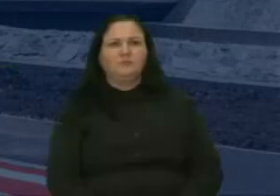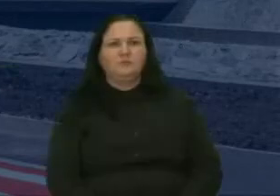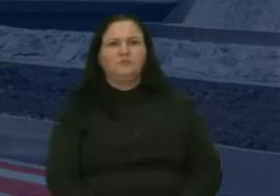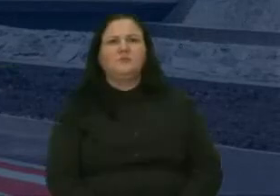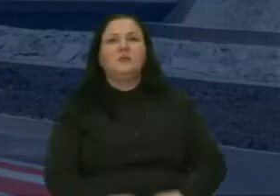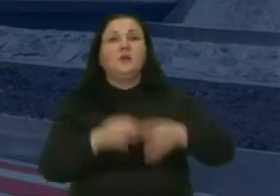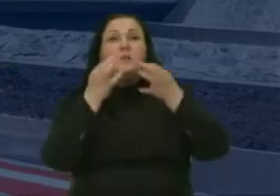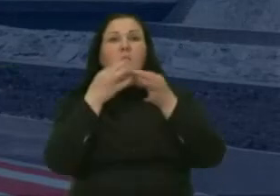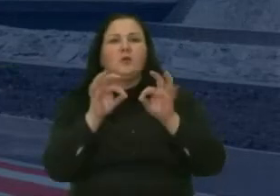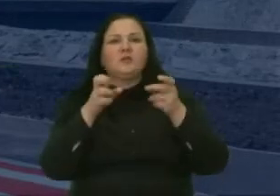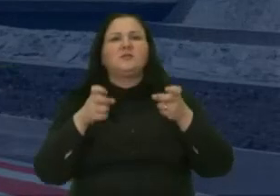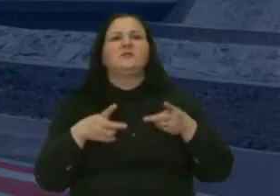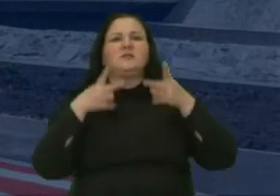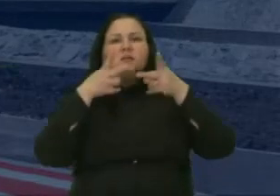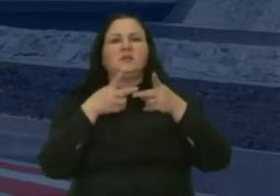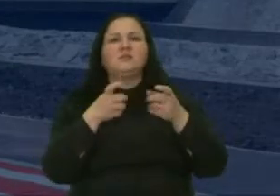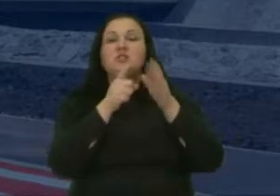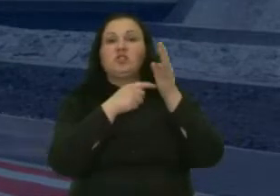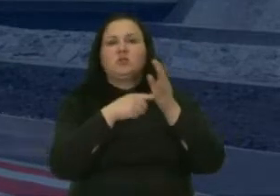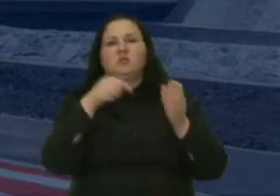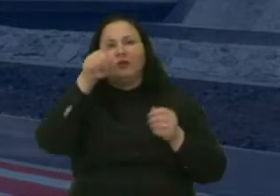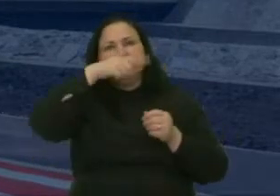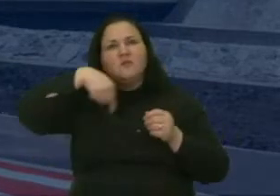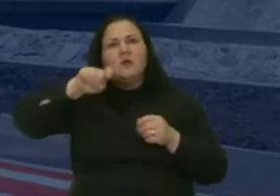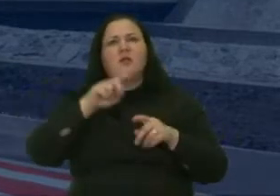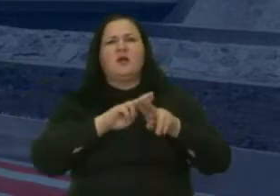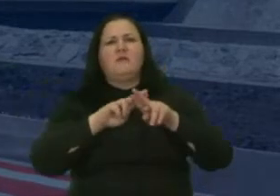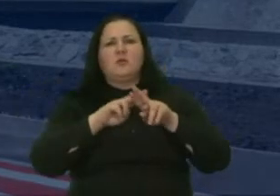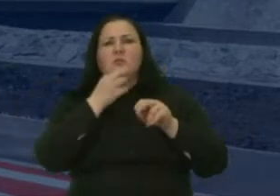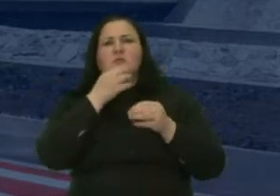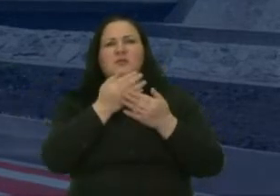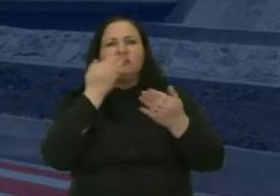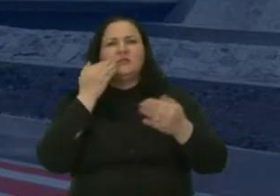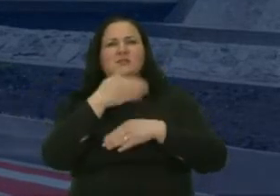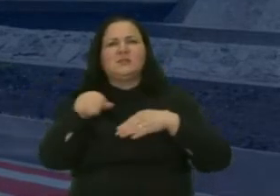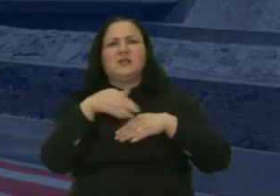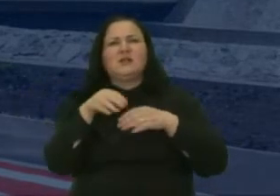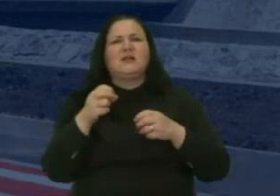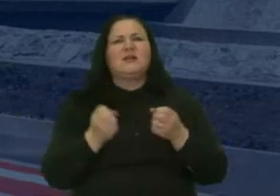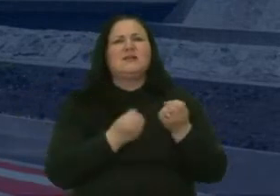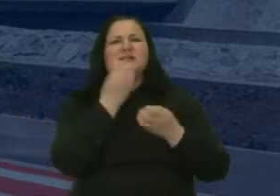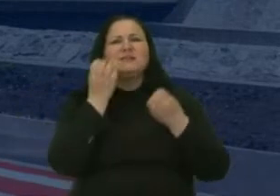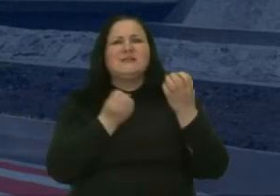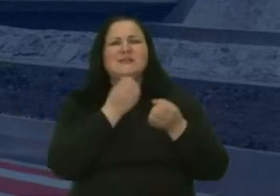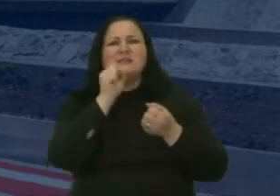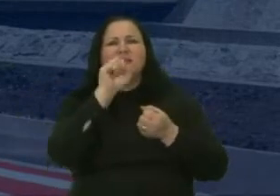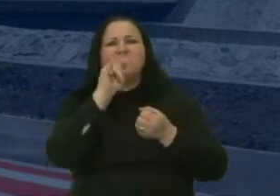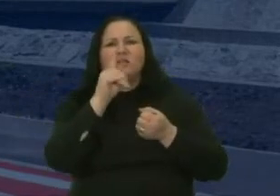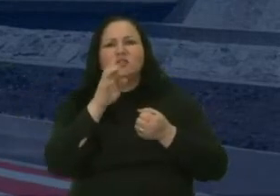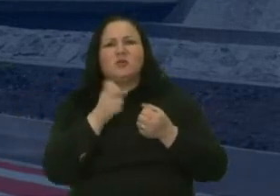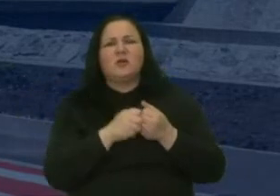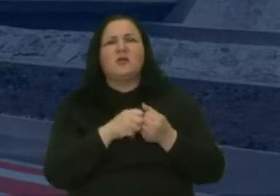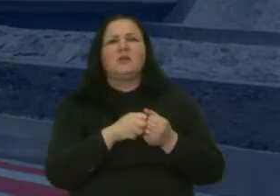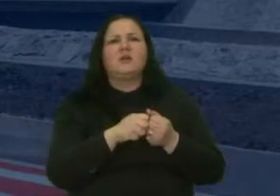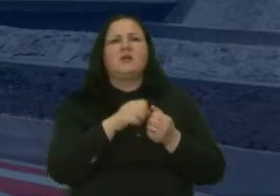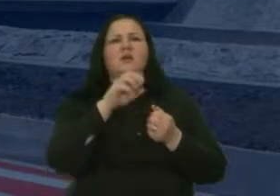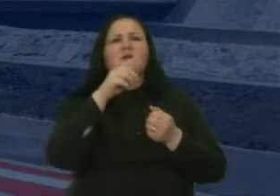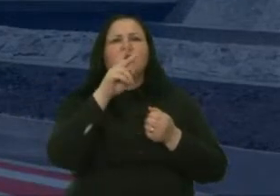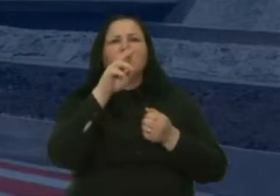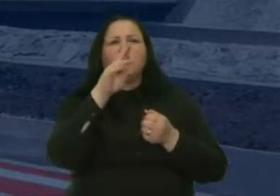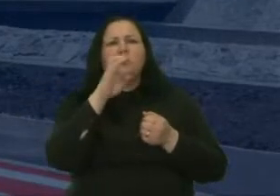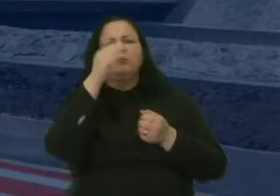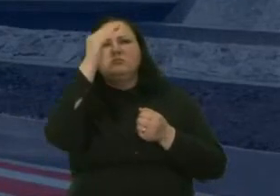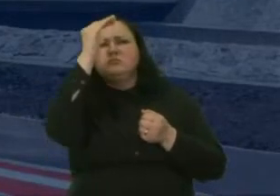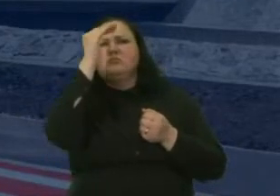cerute de dumneavoastră voastră ca de altfel așa cum am spus mai devreme Sighișoarei Calea Someșeni haller Caroli vile Dâmbu rotund rubinului